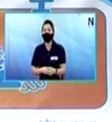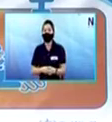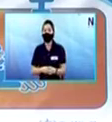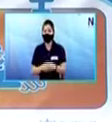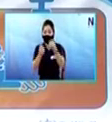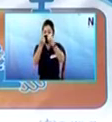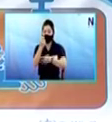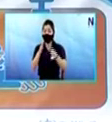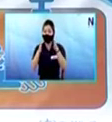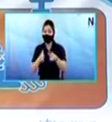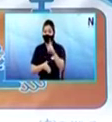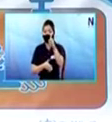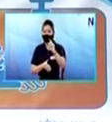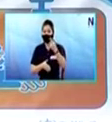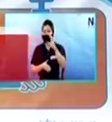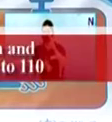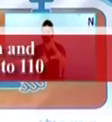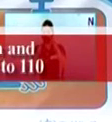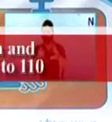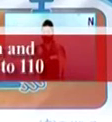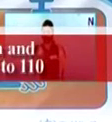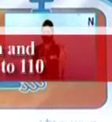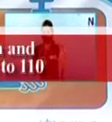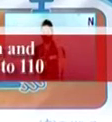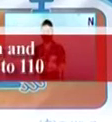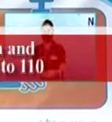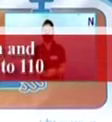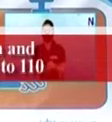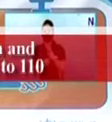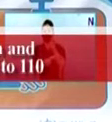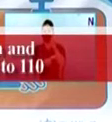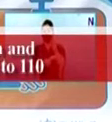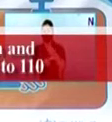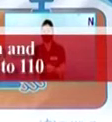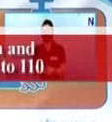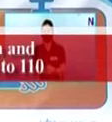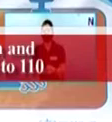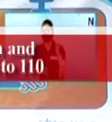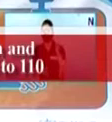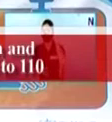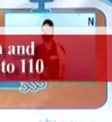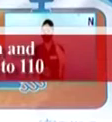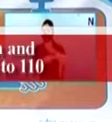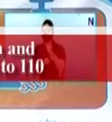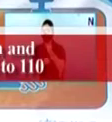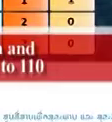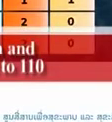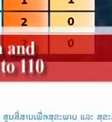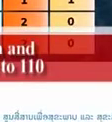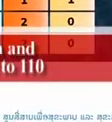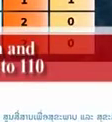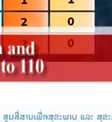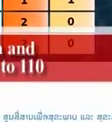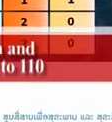รายละเอียดผู้เสียชีวิตใหม่ใน6คนมีดังนี้ The National Task Force for COVID-19 Prevention and Control on Tuesday announced that 6